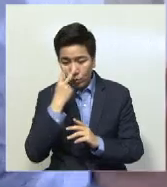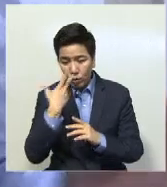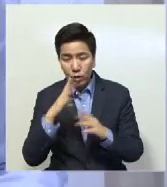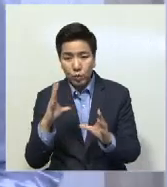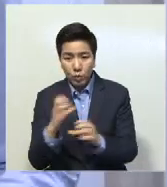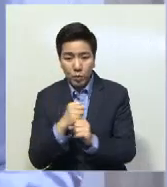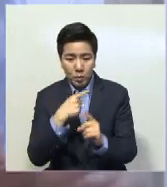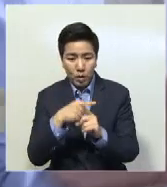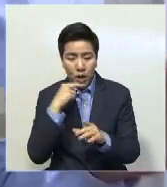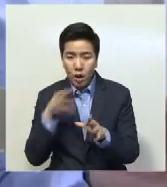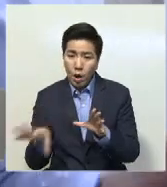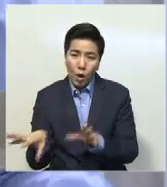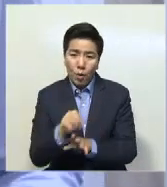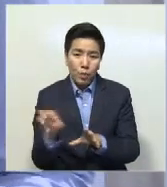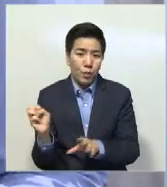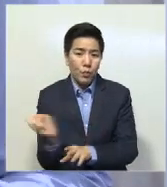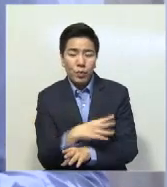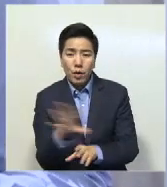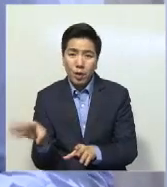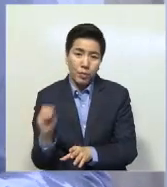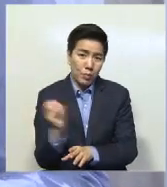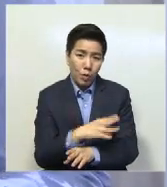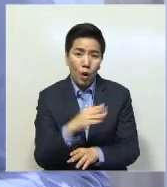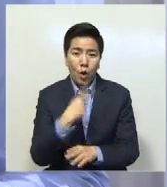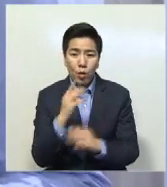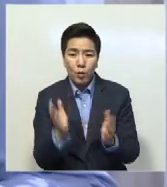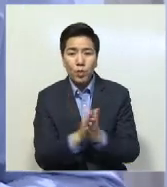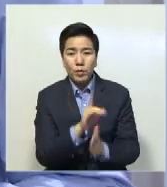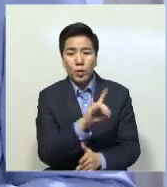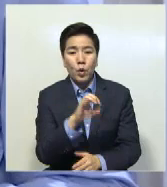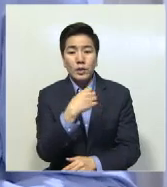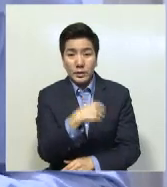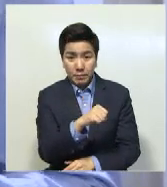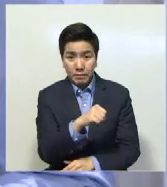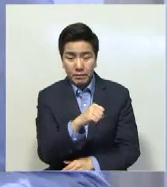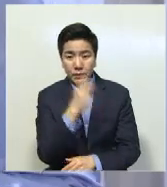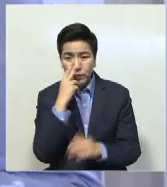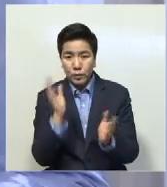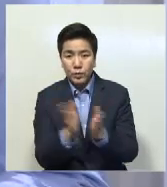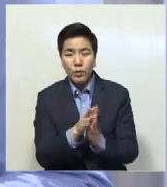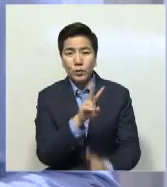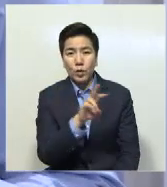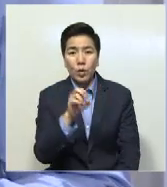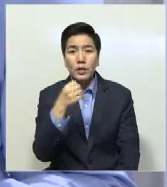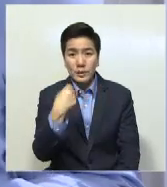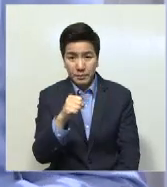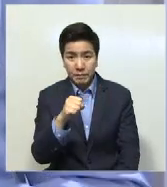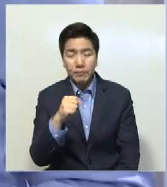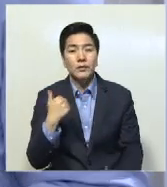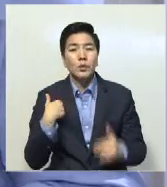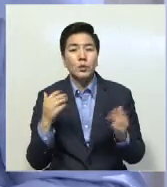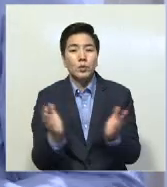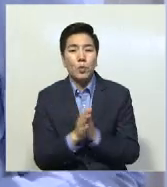ที่สูบออกมาระบายออกมาก็อีก110ลูกบาศก์เมตรต่อวินาทีก็เป็น210ลูกบาศก์เมตร